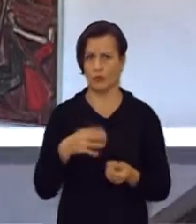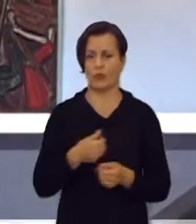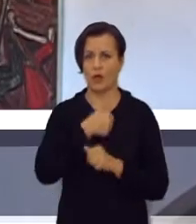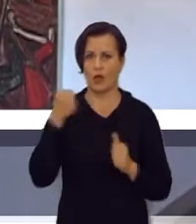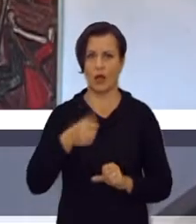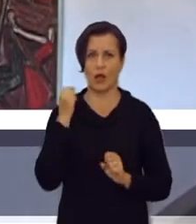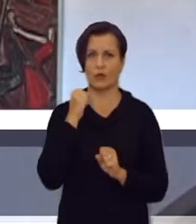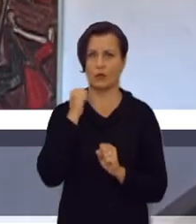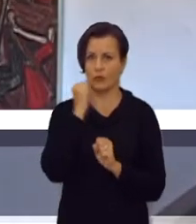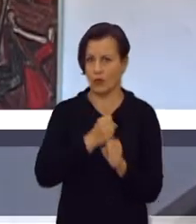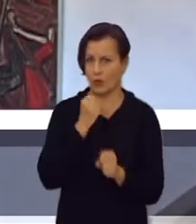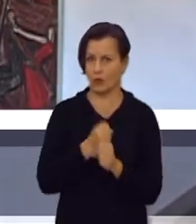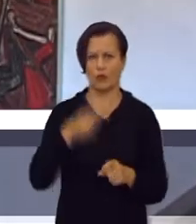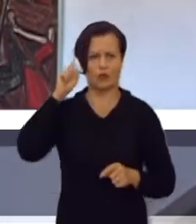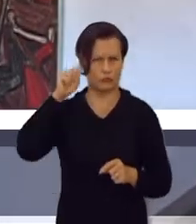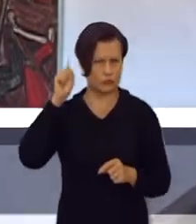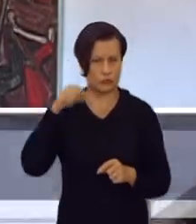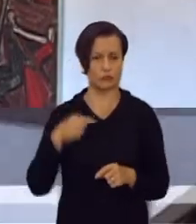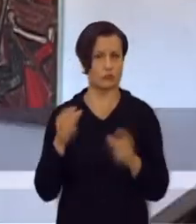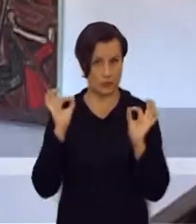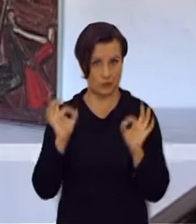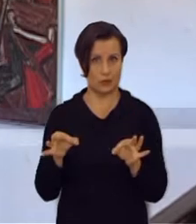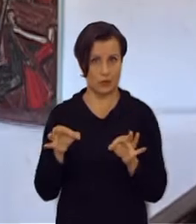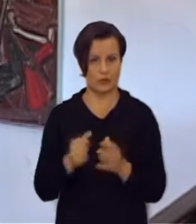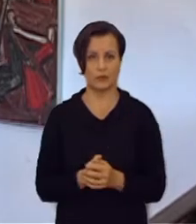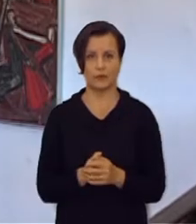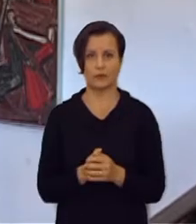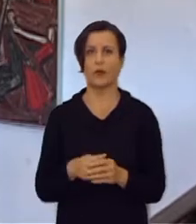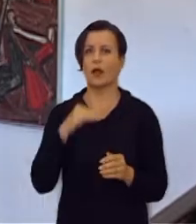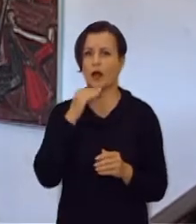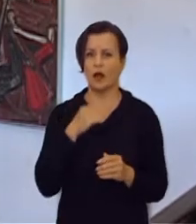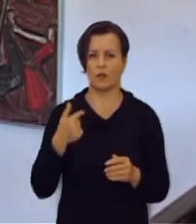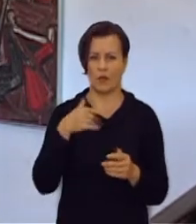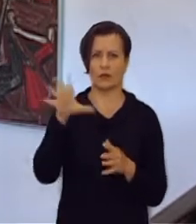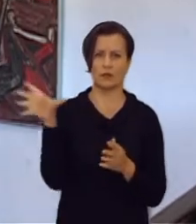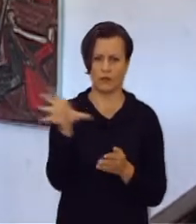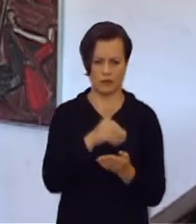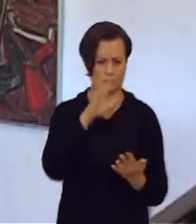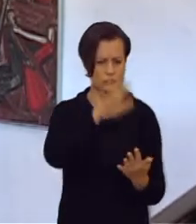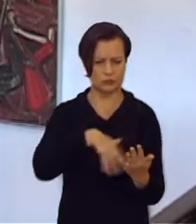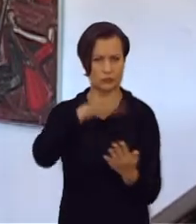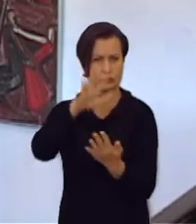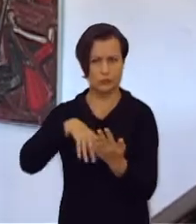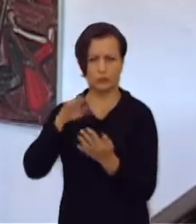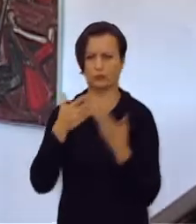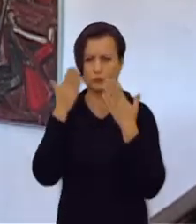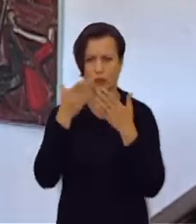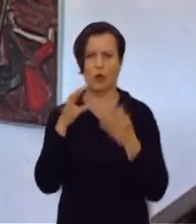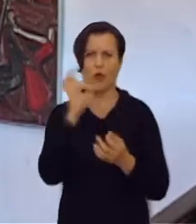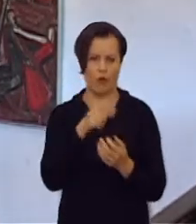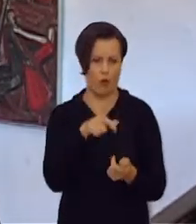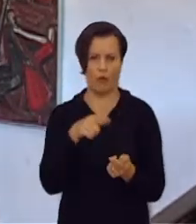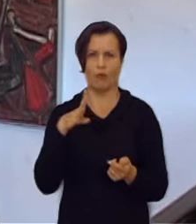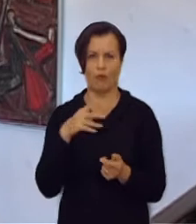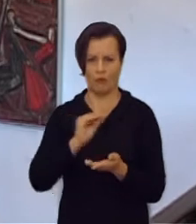darbuotojos, žinomos tikrai. Ir aišku, mes perskaitėm visas prašymus, tuos pareiškimus, kas buvo apie jas